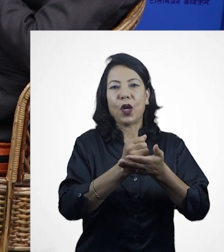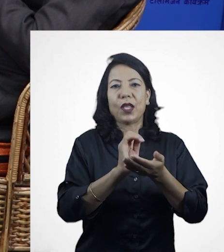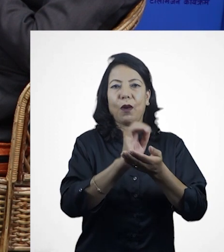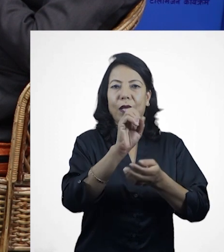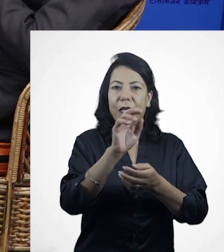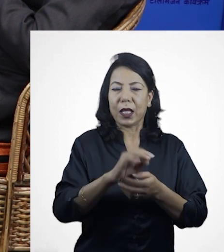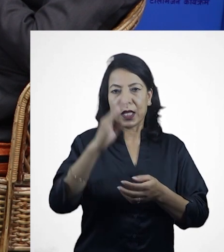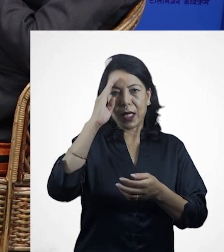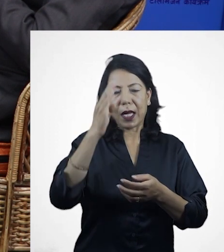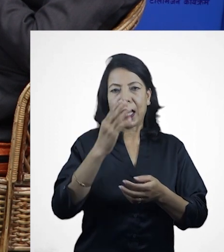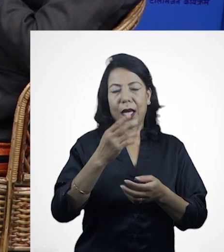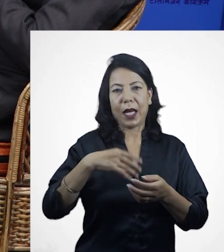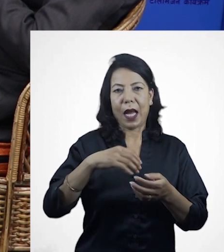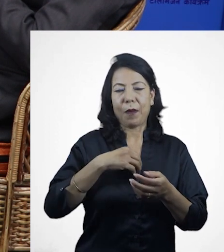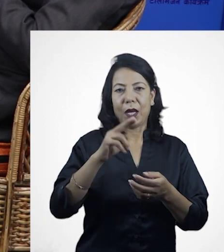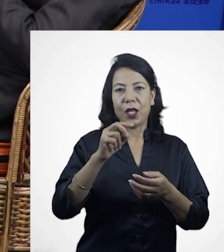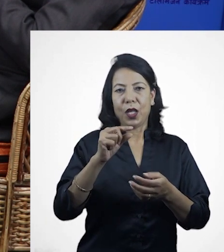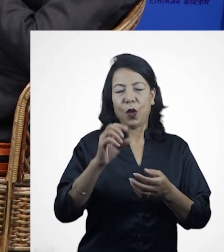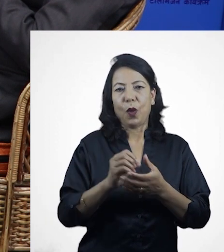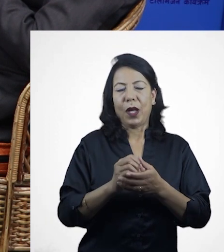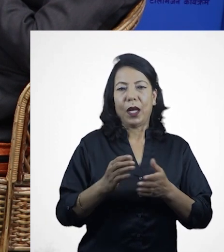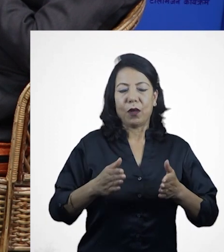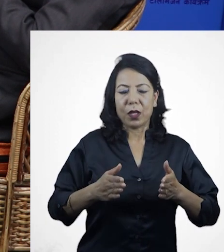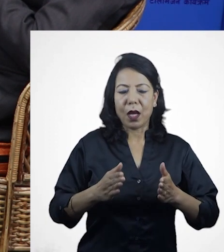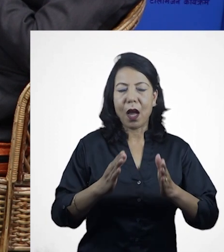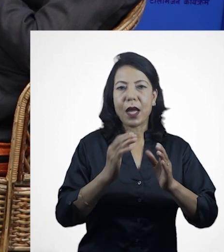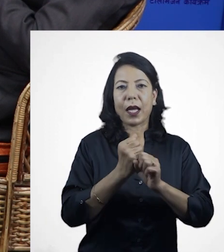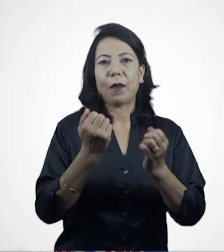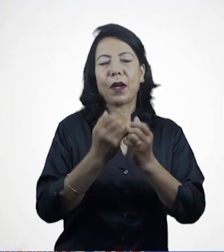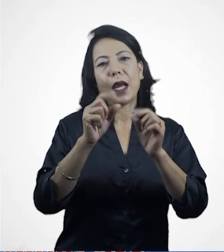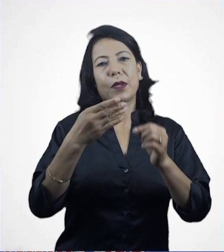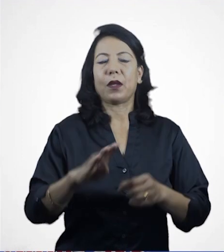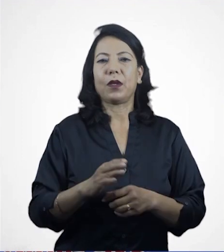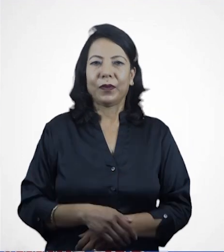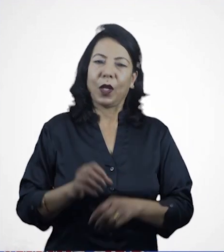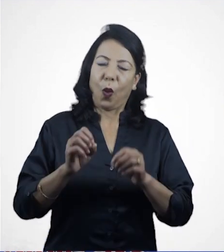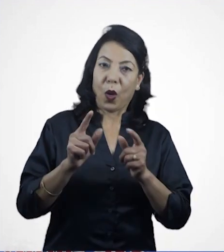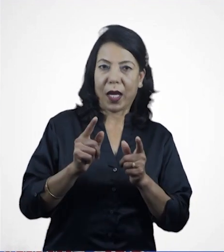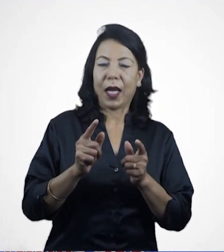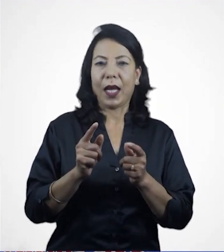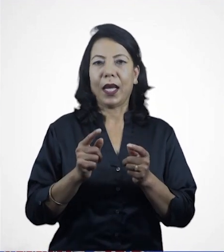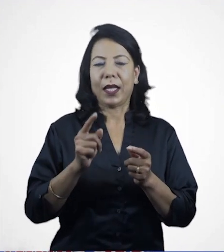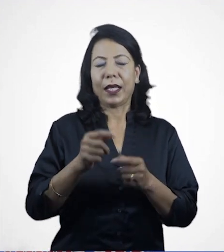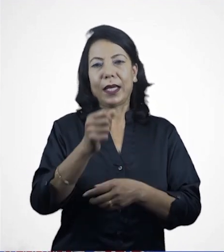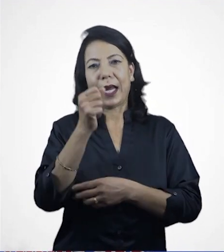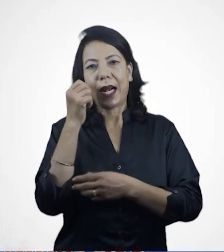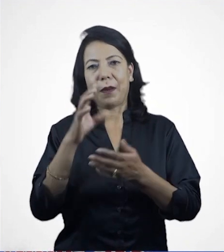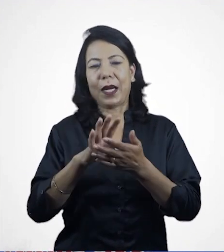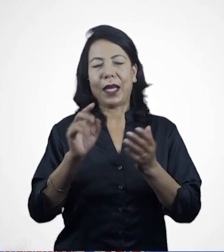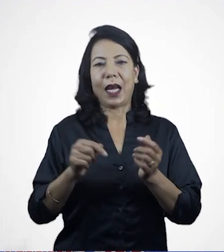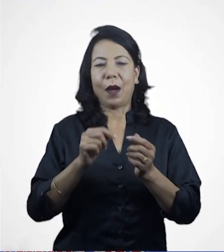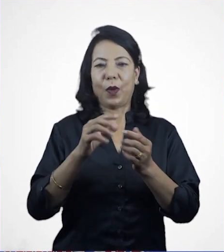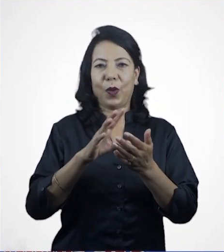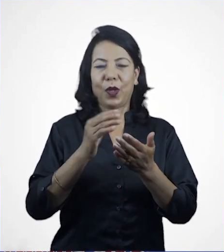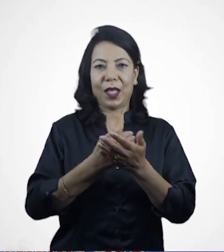गौब्मेंटरा हामी मिले रचाहें एसरे चाहें एउटा वाइड रेंज मा चाहें काम गरनू पढ़ने होंच ते तिटाइड देखें आम इस्टुडियोस में